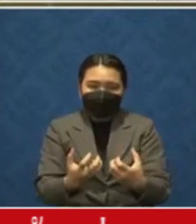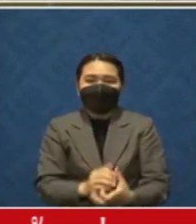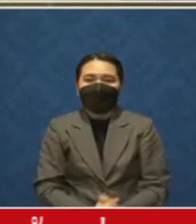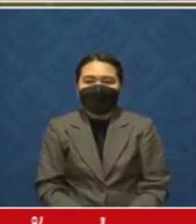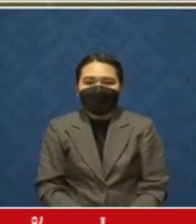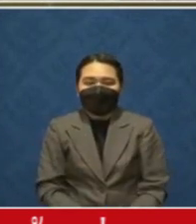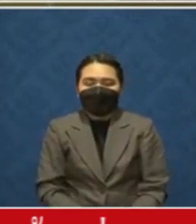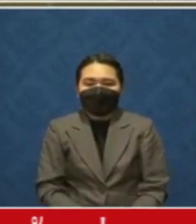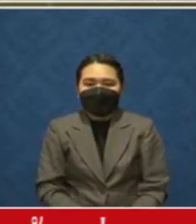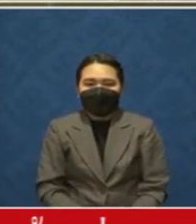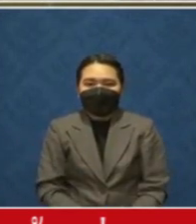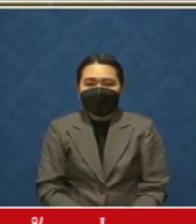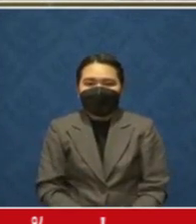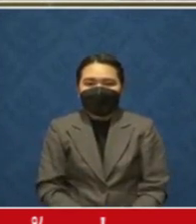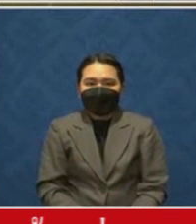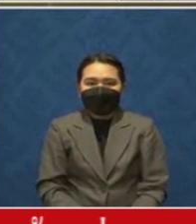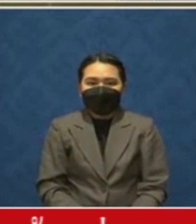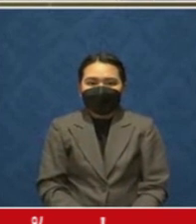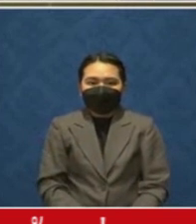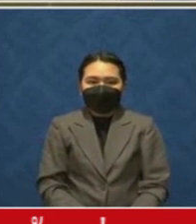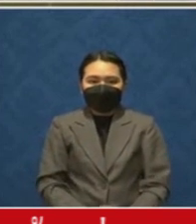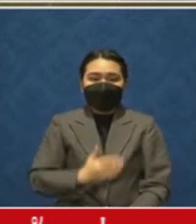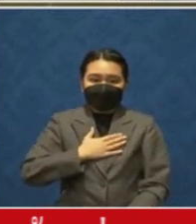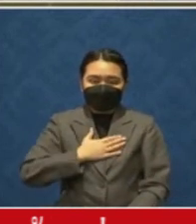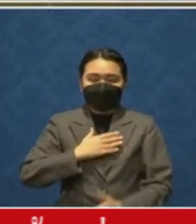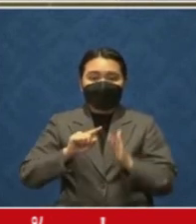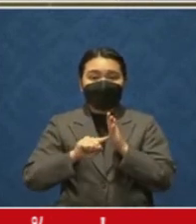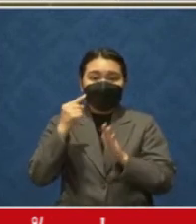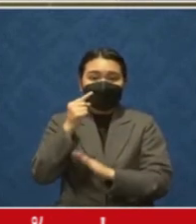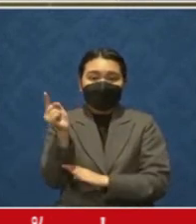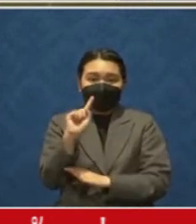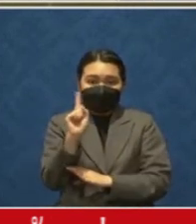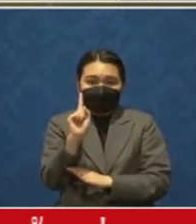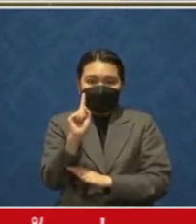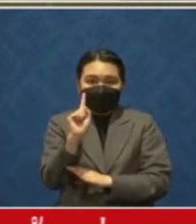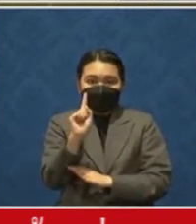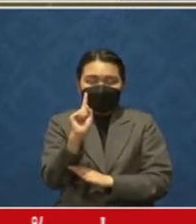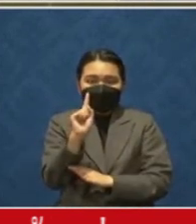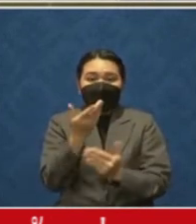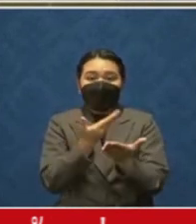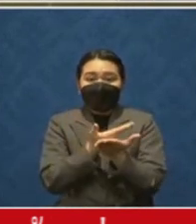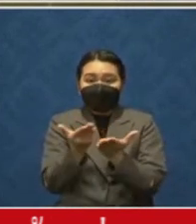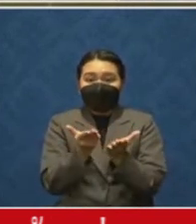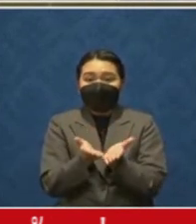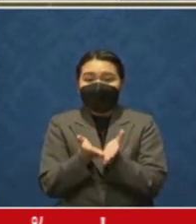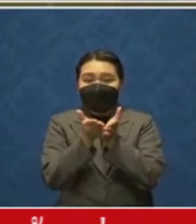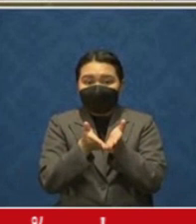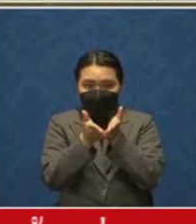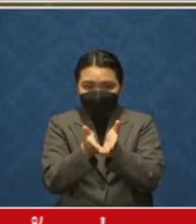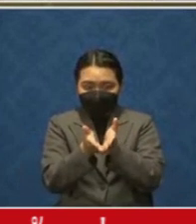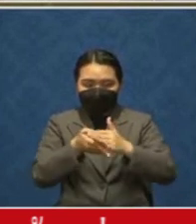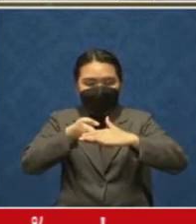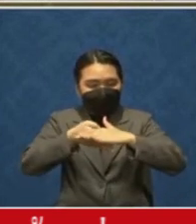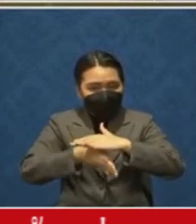หน้าที่4ครับผมขอเริ่มต้นที่การจัดซื้อเรือดำน้ำของกอง